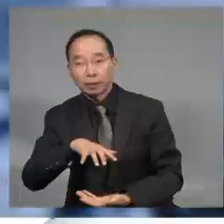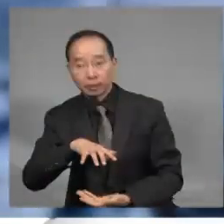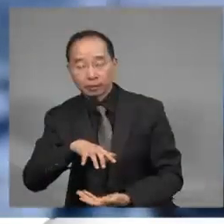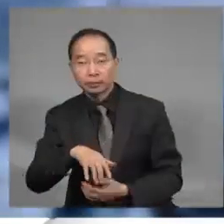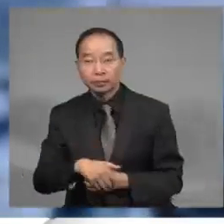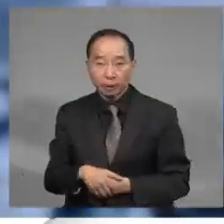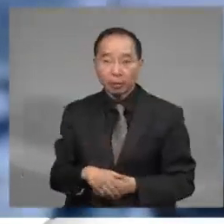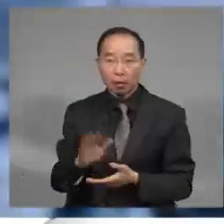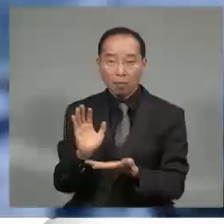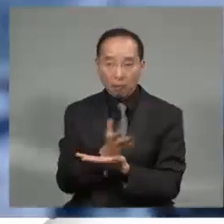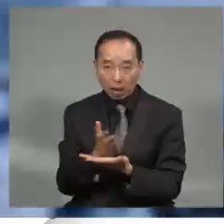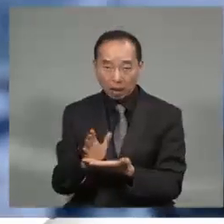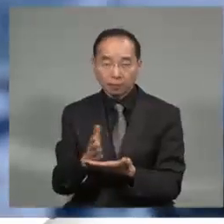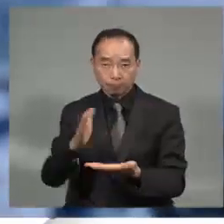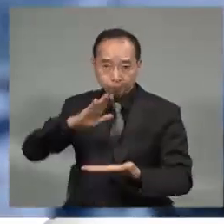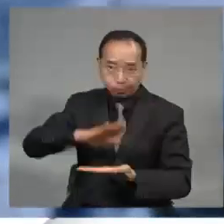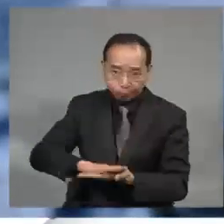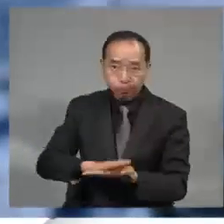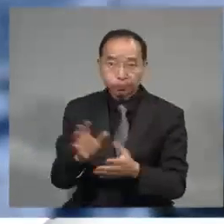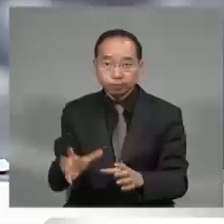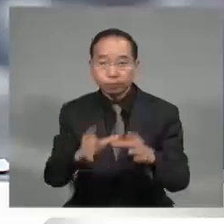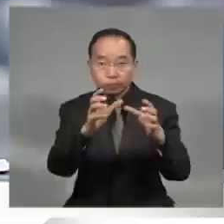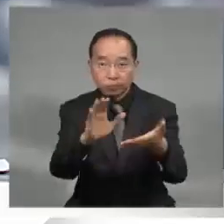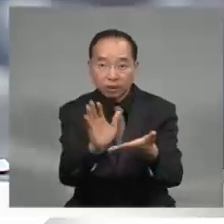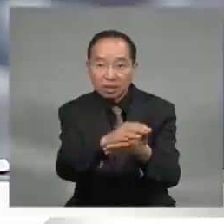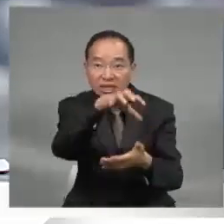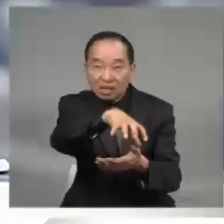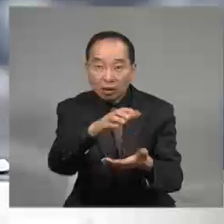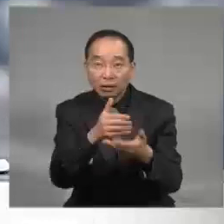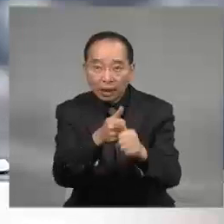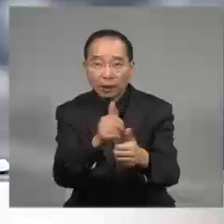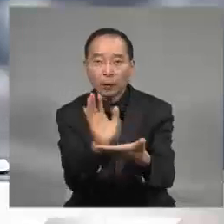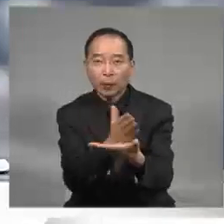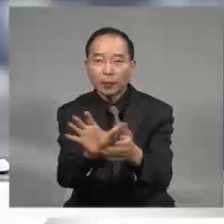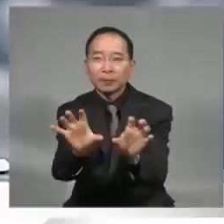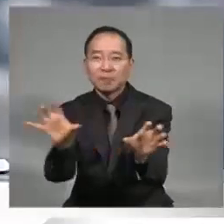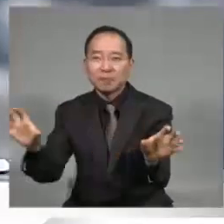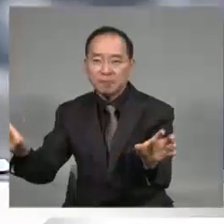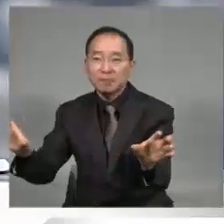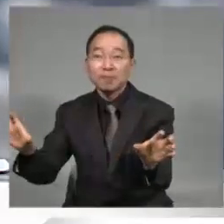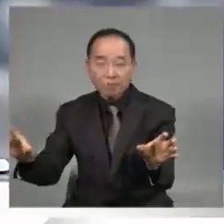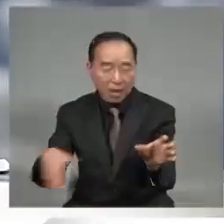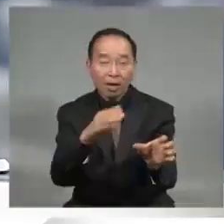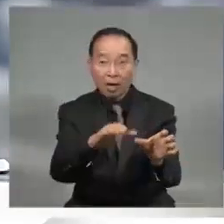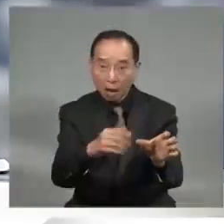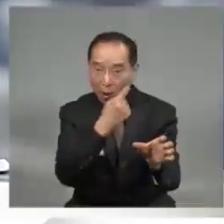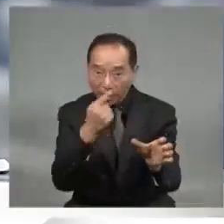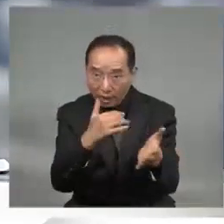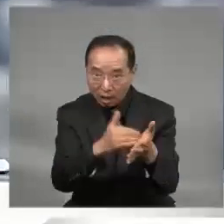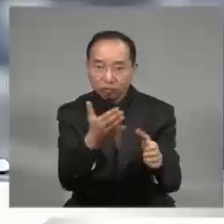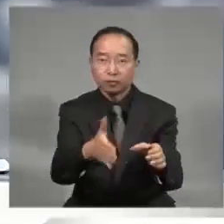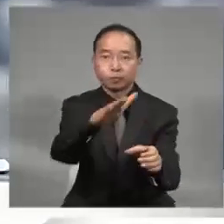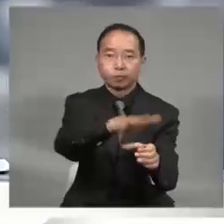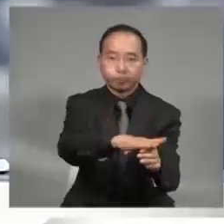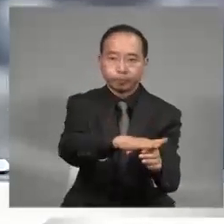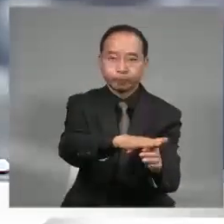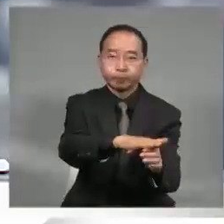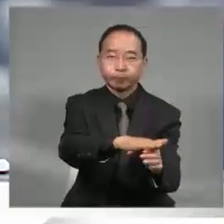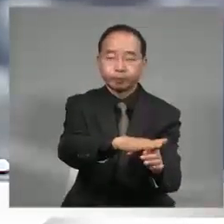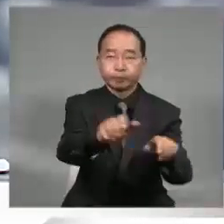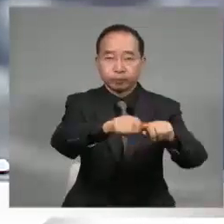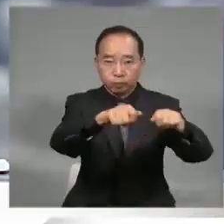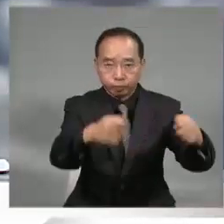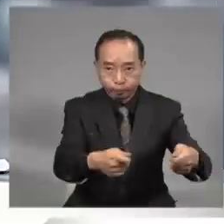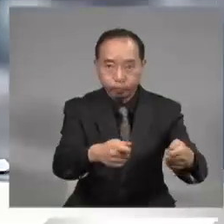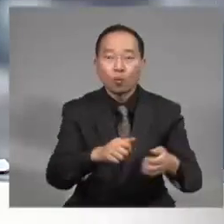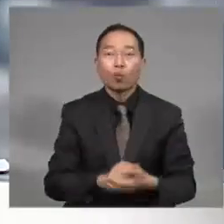할 절차를 거칩니다. 네, 자 그럼 우체국에 도착해서 관외 사전 회송용 봉투 운반 상자 인계를 하고 여기서 확인하는